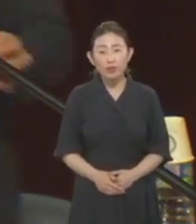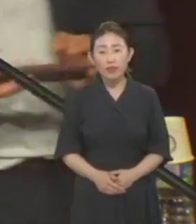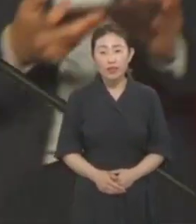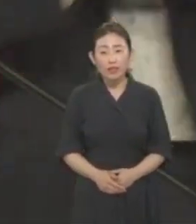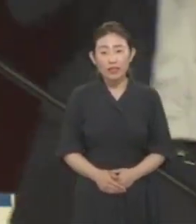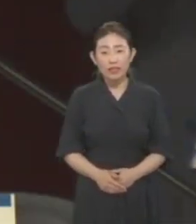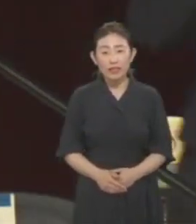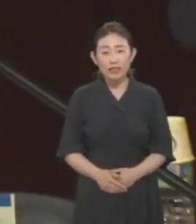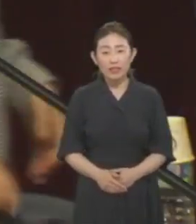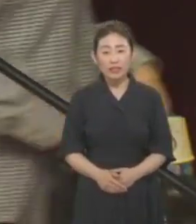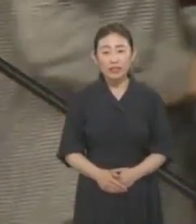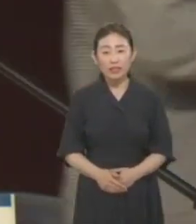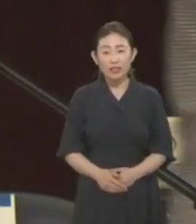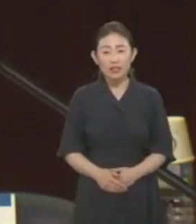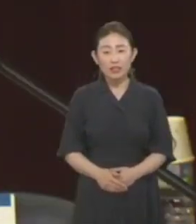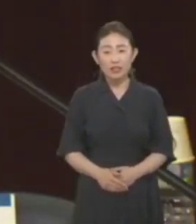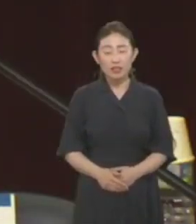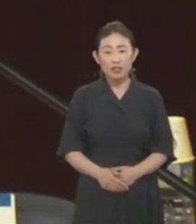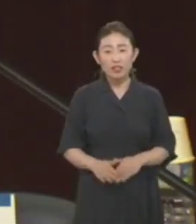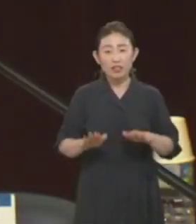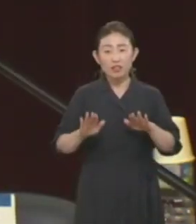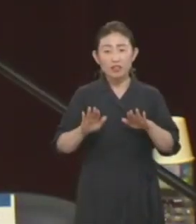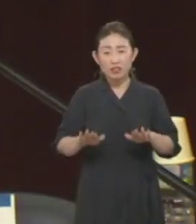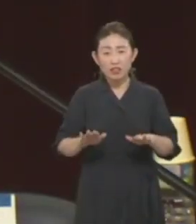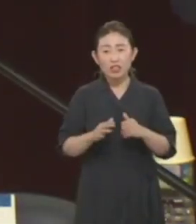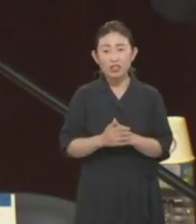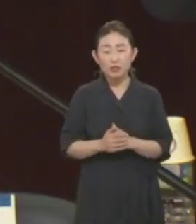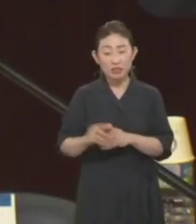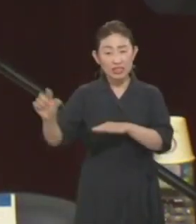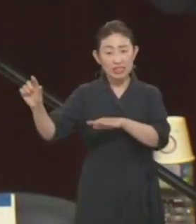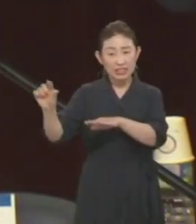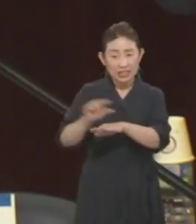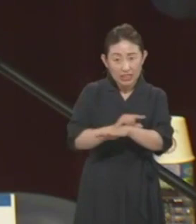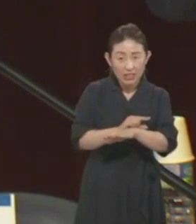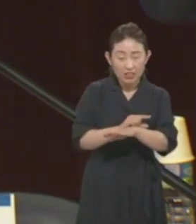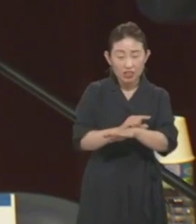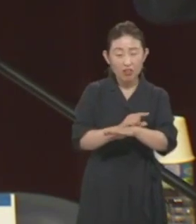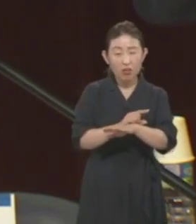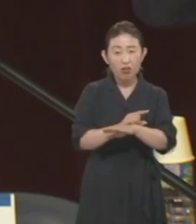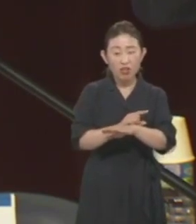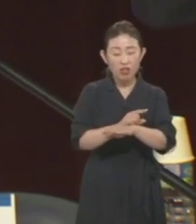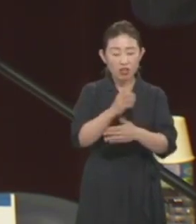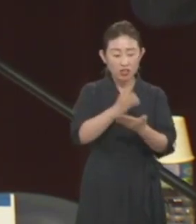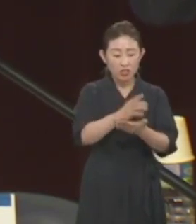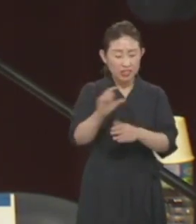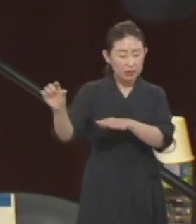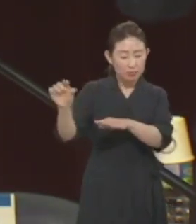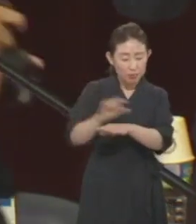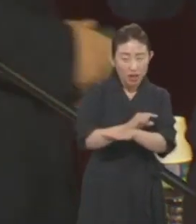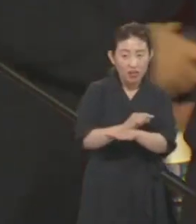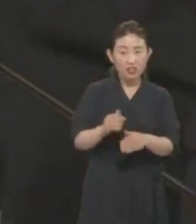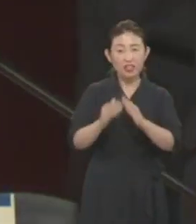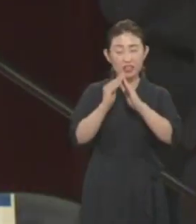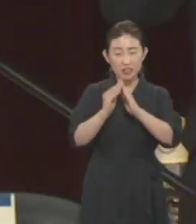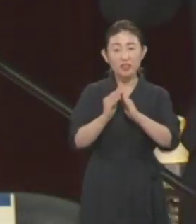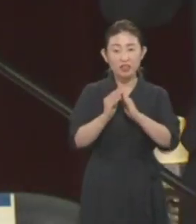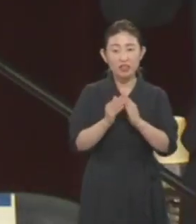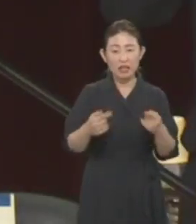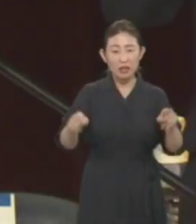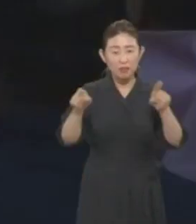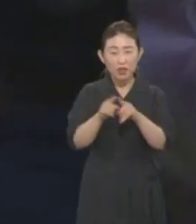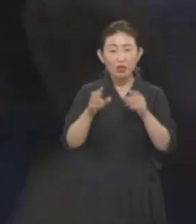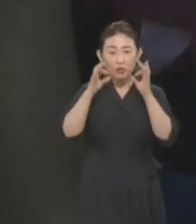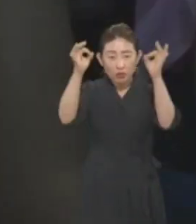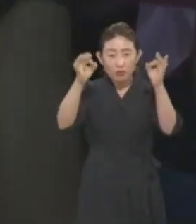우리는 대통령 선거에 충청권 주요 공약사항이 GTX 신호선의 천안 연장이 가시적으로 이행될 수 있도록 다 함께